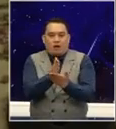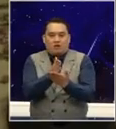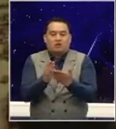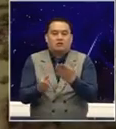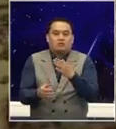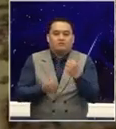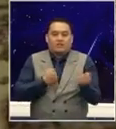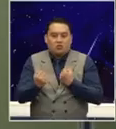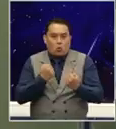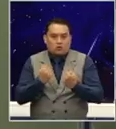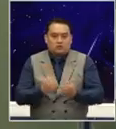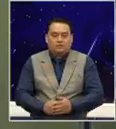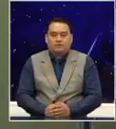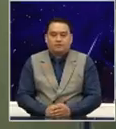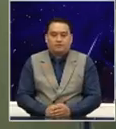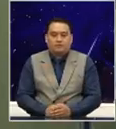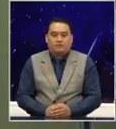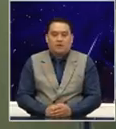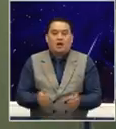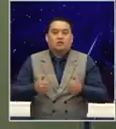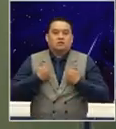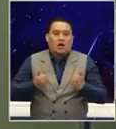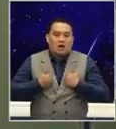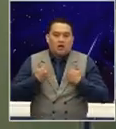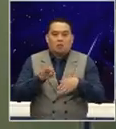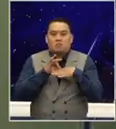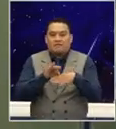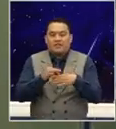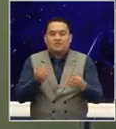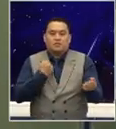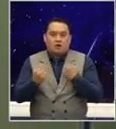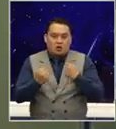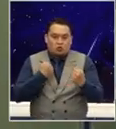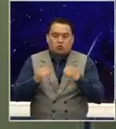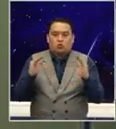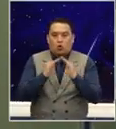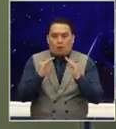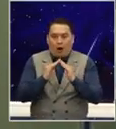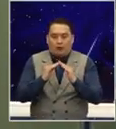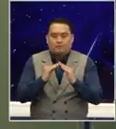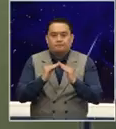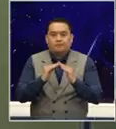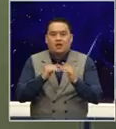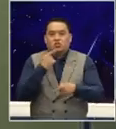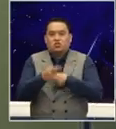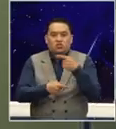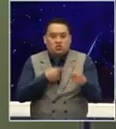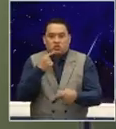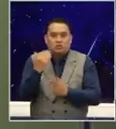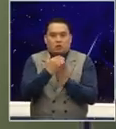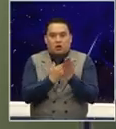«Общая физическая подготовка». Стараемся проводить тренировки онлайн. То есть через программу